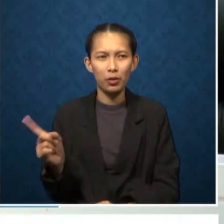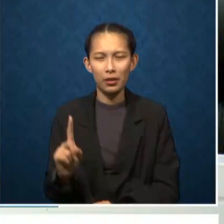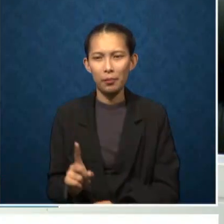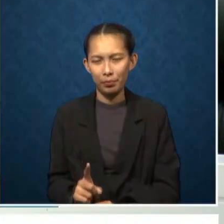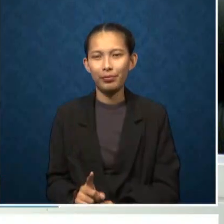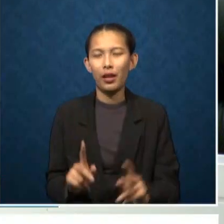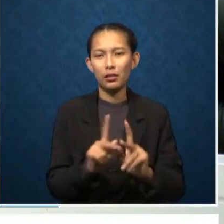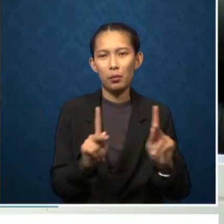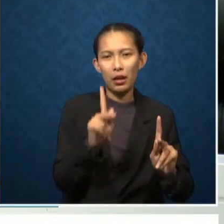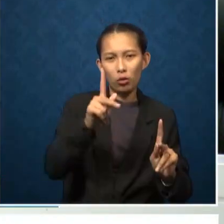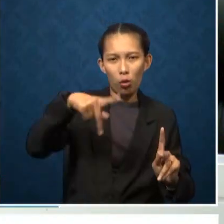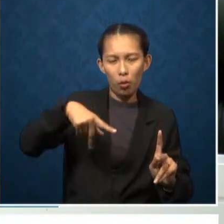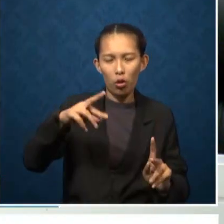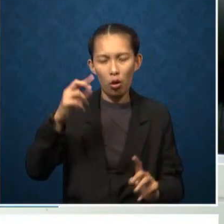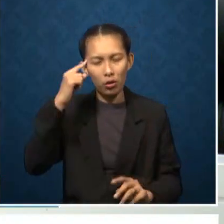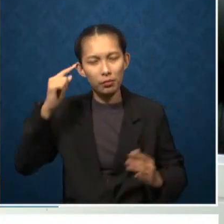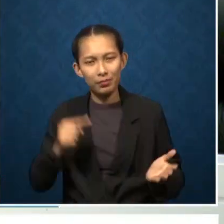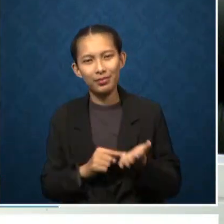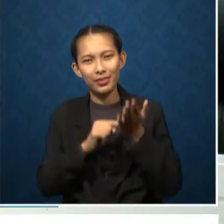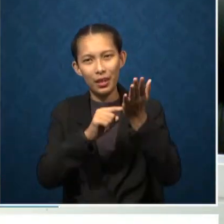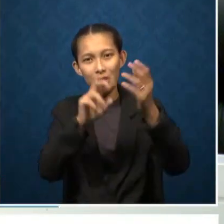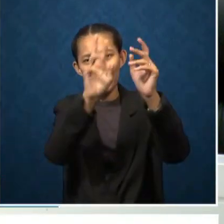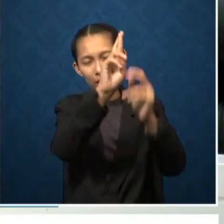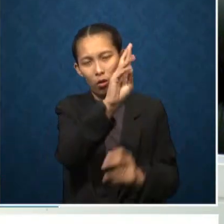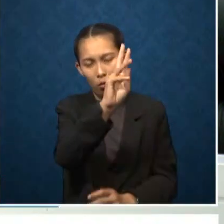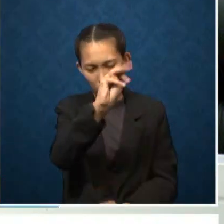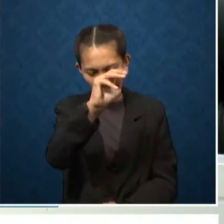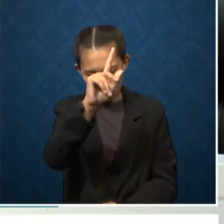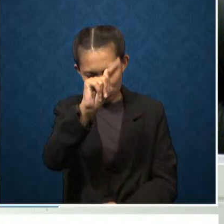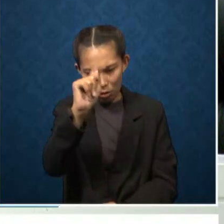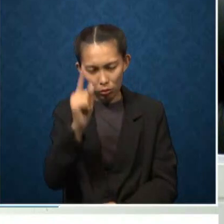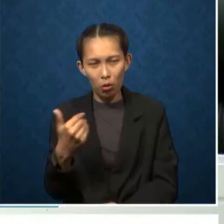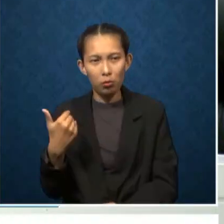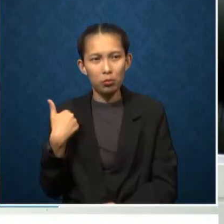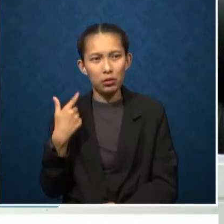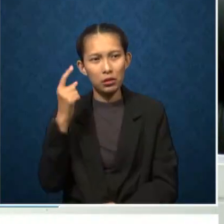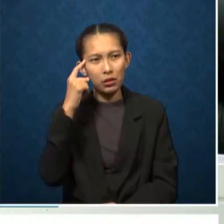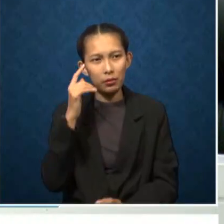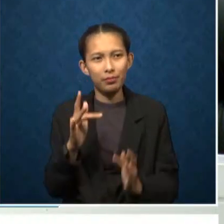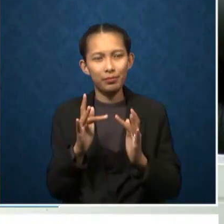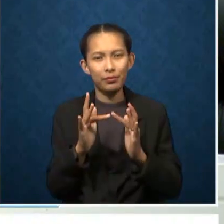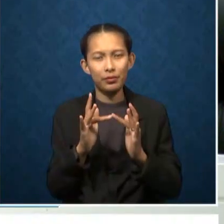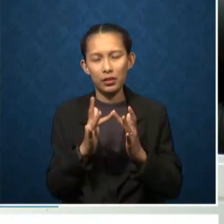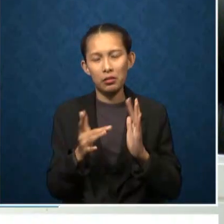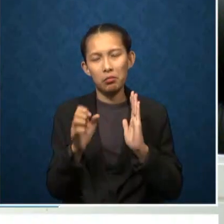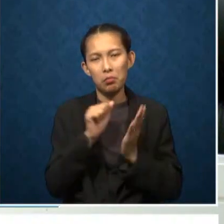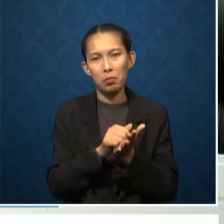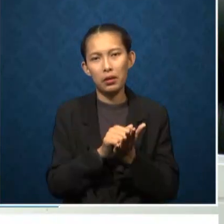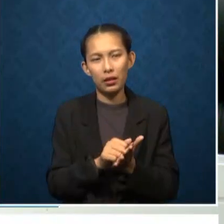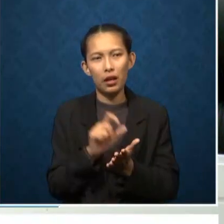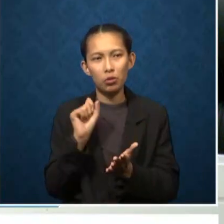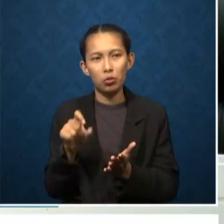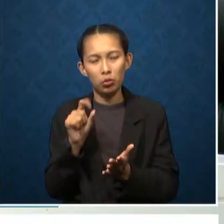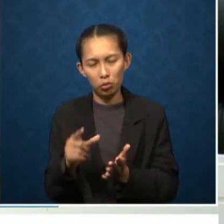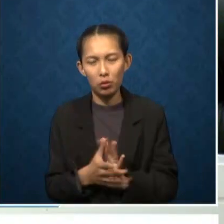การพัฒนาระบบราชการได้เสนอไปยังคณะรัฐมนตรีให้กำหนดเป็นสิ่งที่เรียกว่า e-service นโยบายสำคัญหรือเรียกว่า